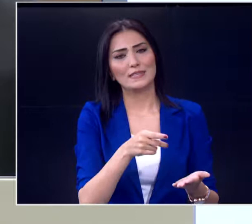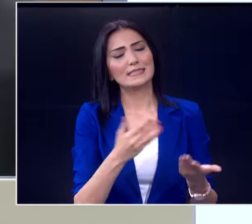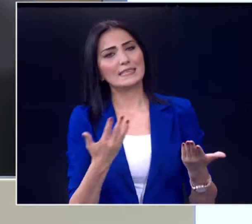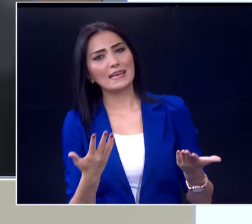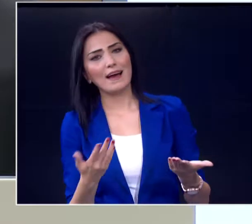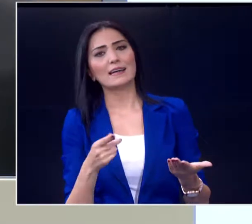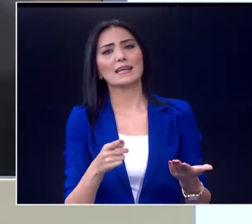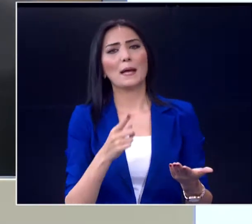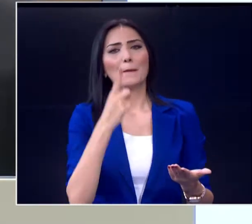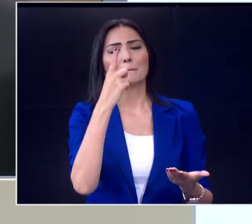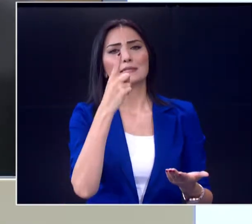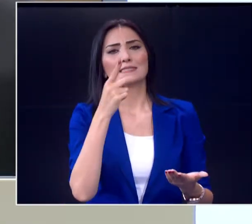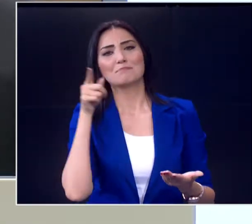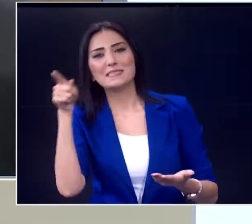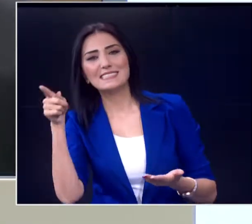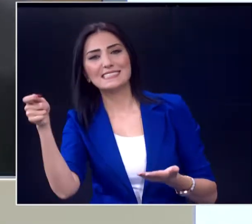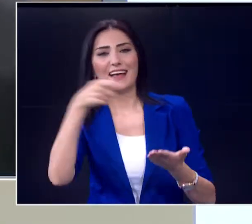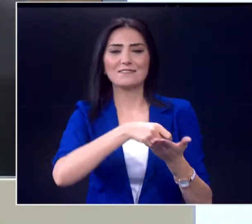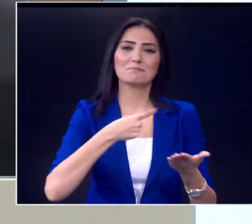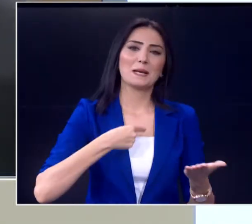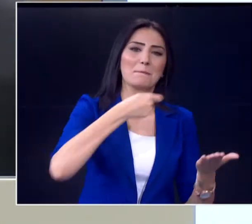Yani bir senden bir benden.